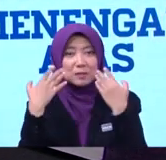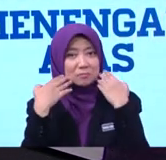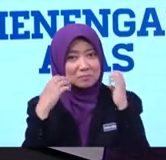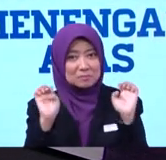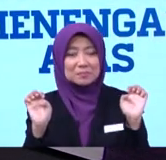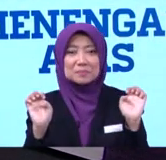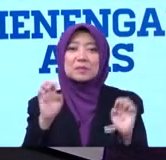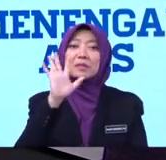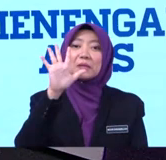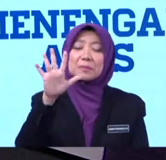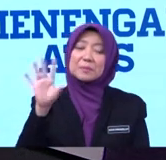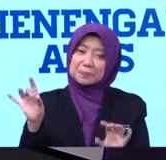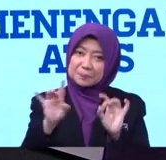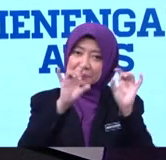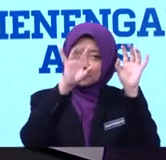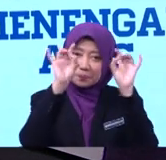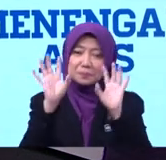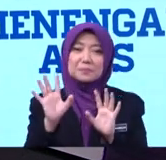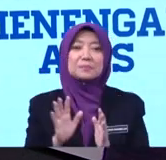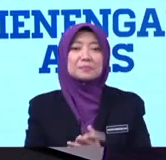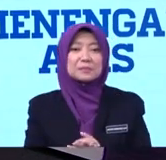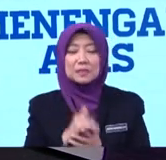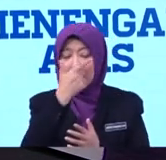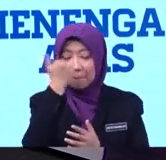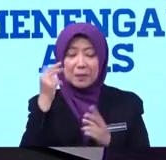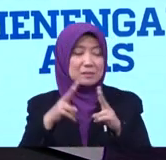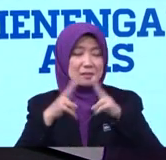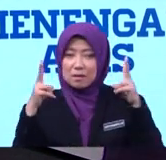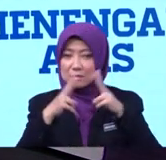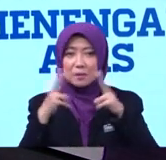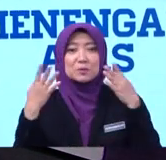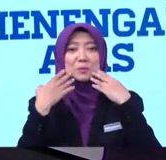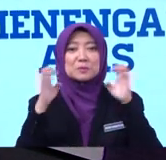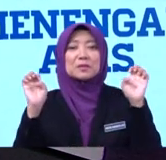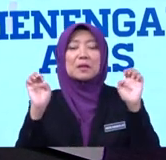5 saya bagi juga sangat-sangat zaman dahulu